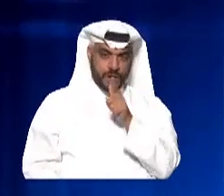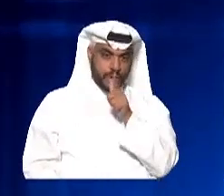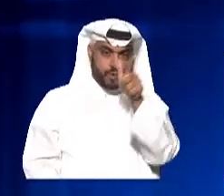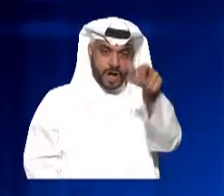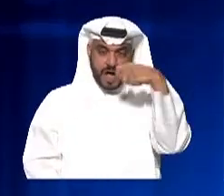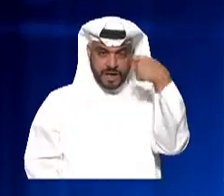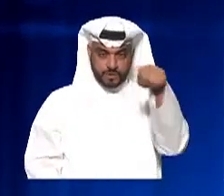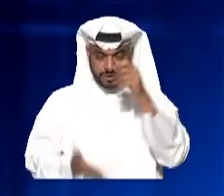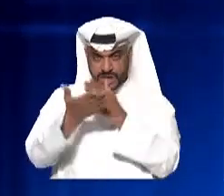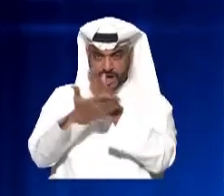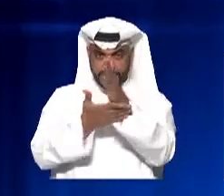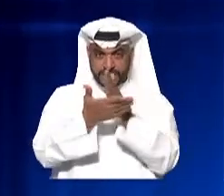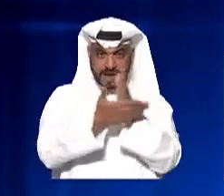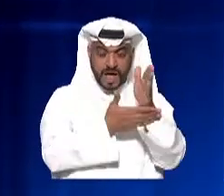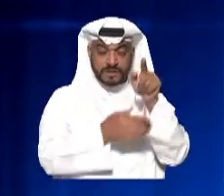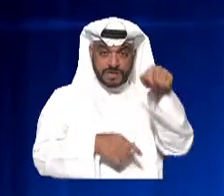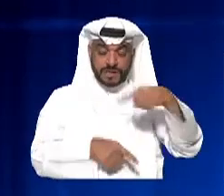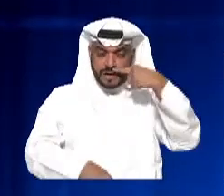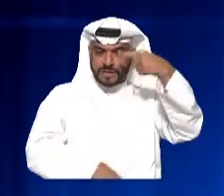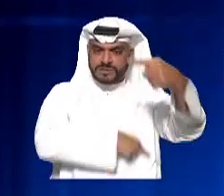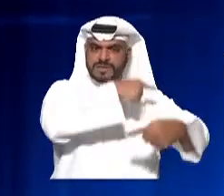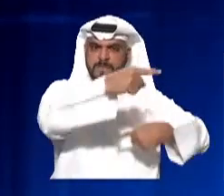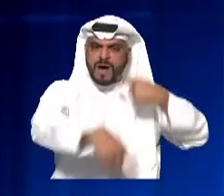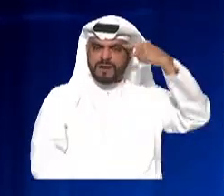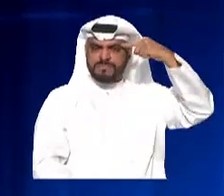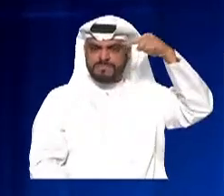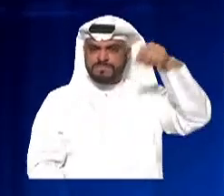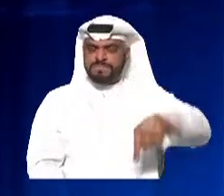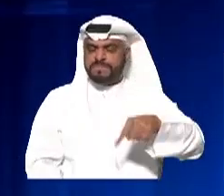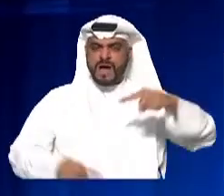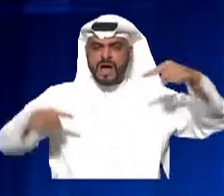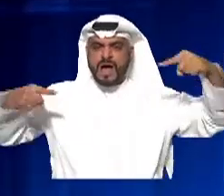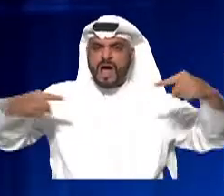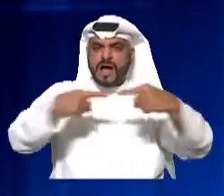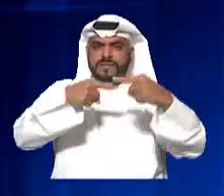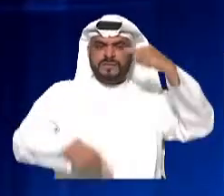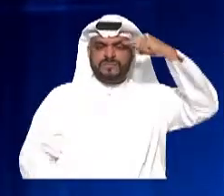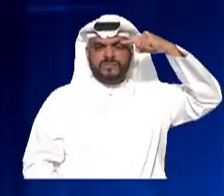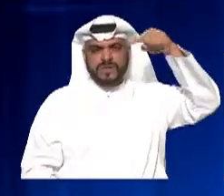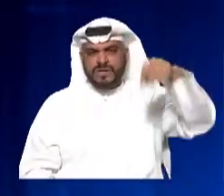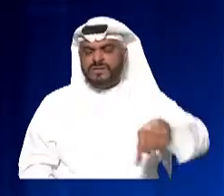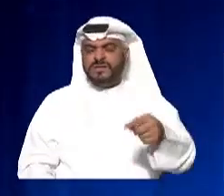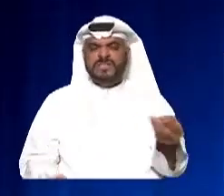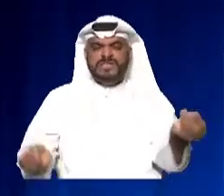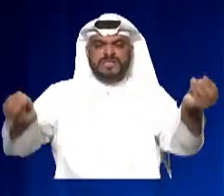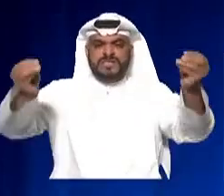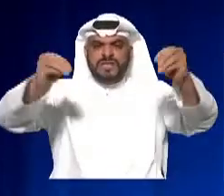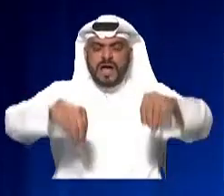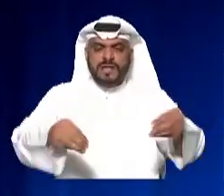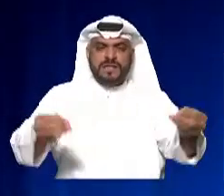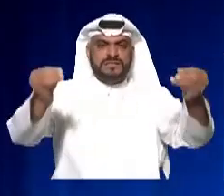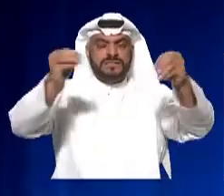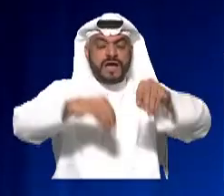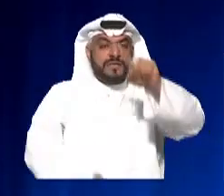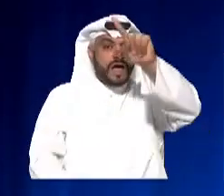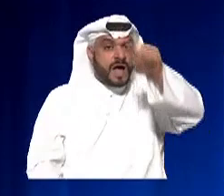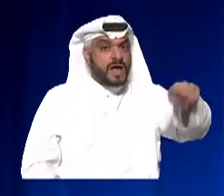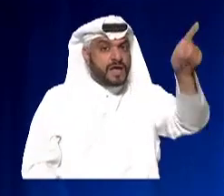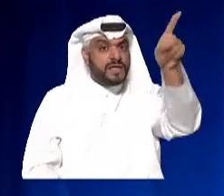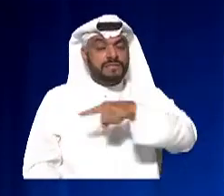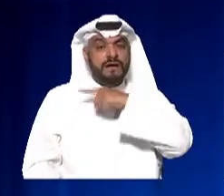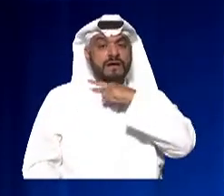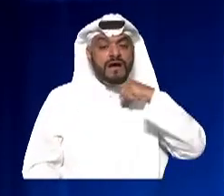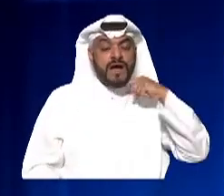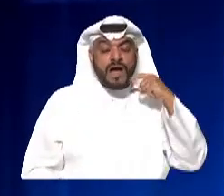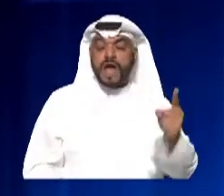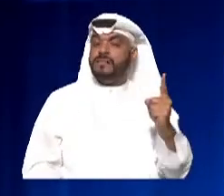الوزارة بأن استمرار هذه الهجمات العدوانية والإصرار عليها وتصاعد وتيرتها بما تشكله من